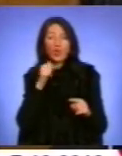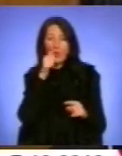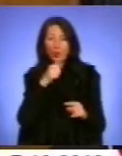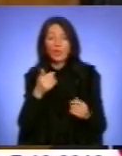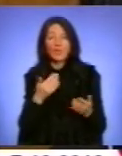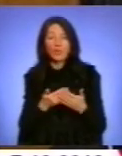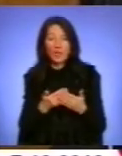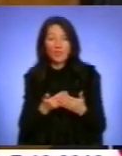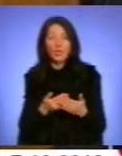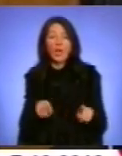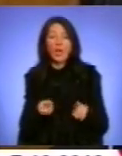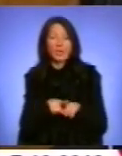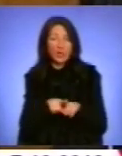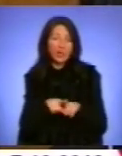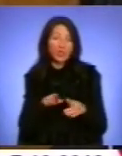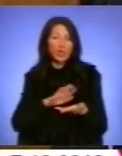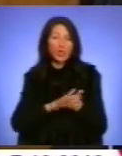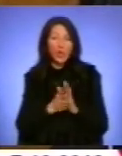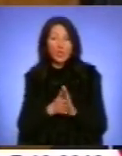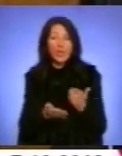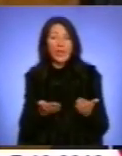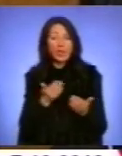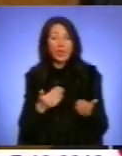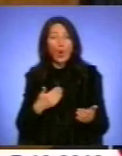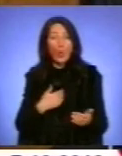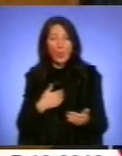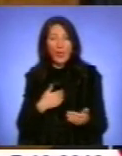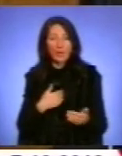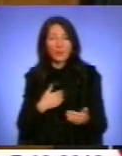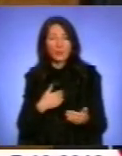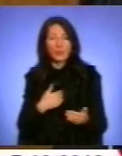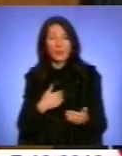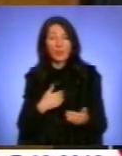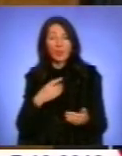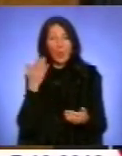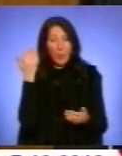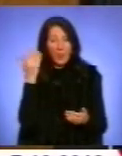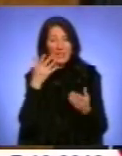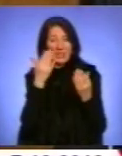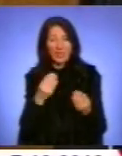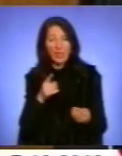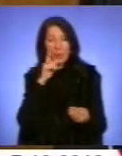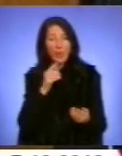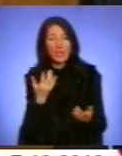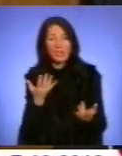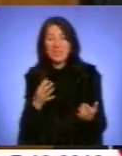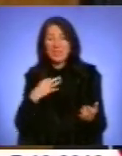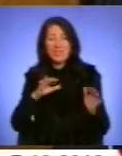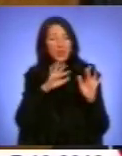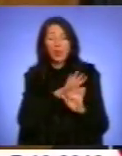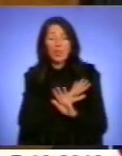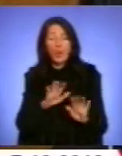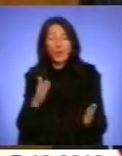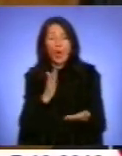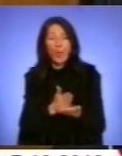у нас аналогічна ситуація. Якщо ми в попередні дні, допоки ще снігу не було,